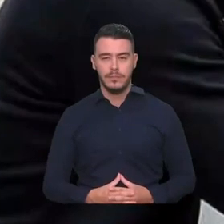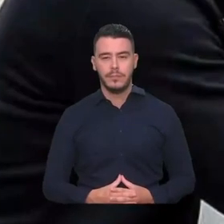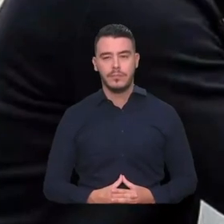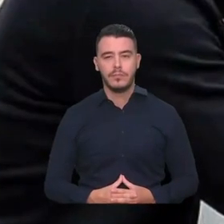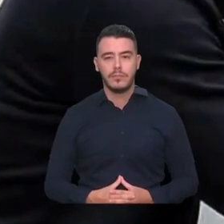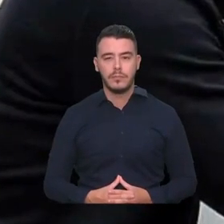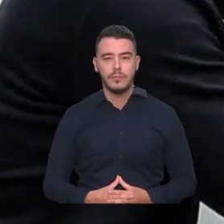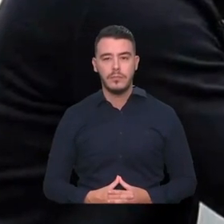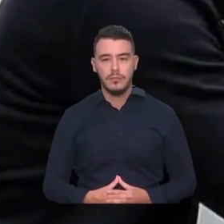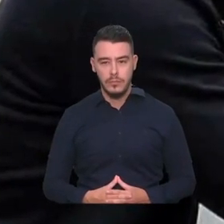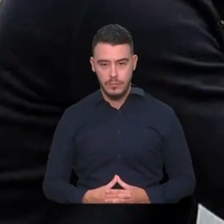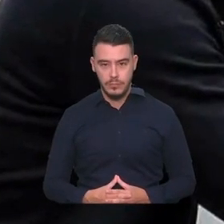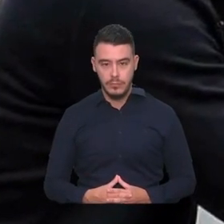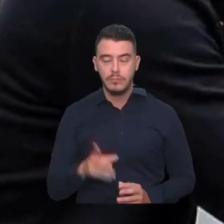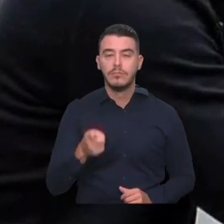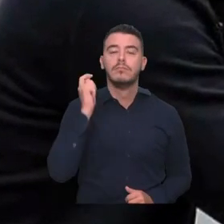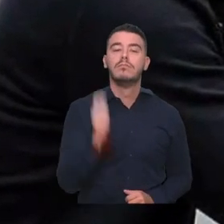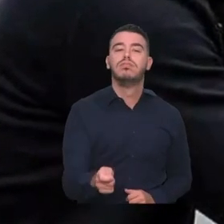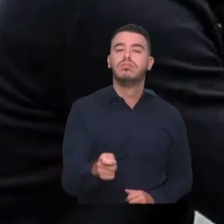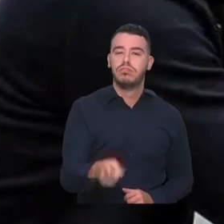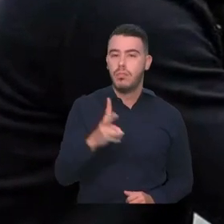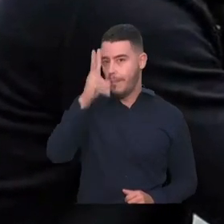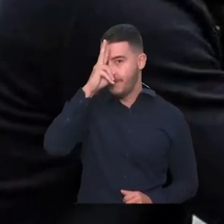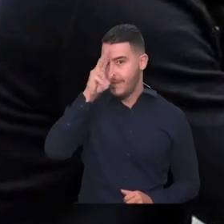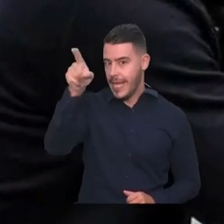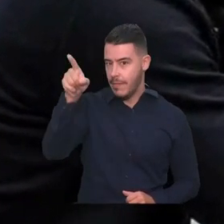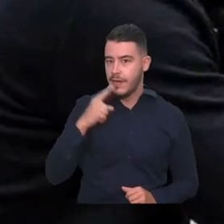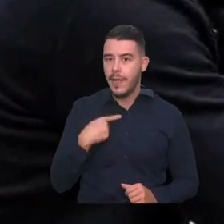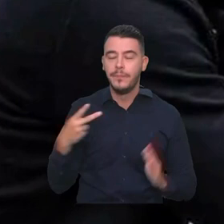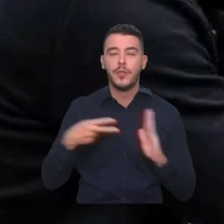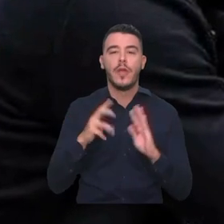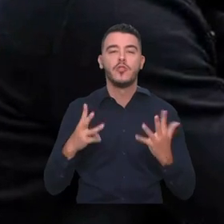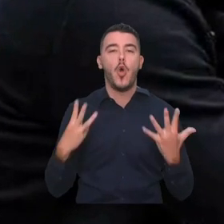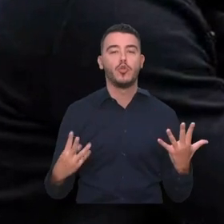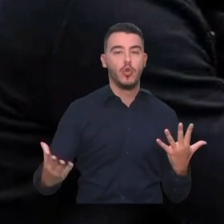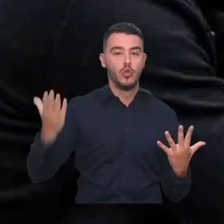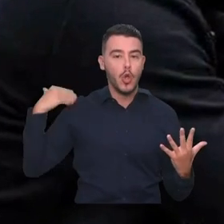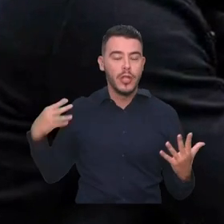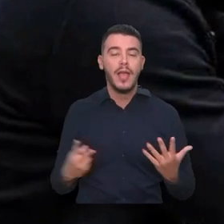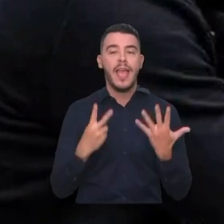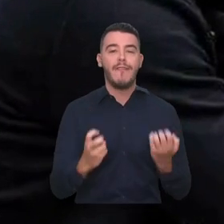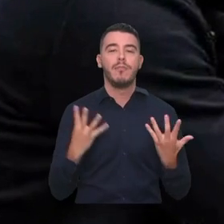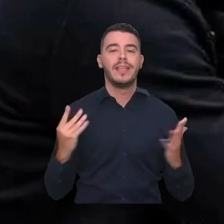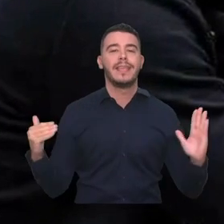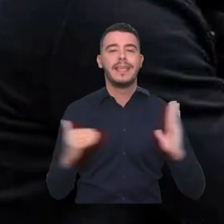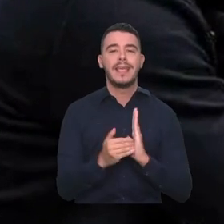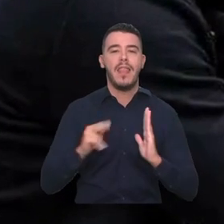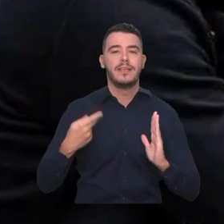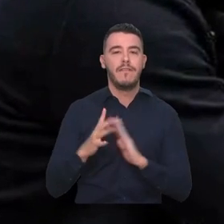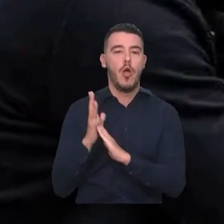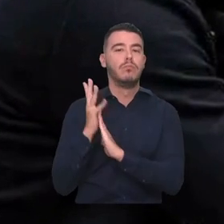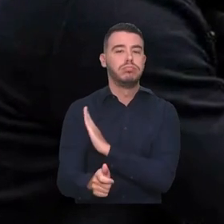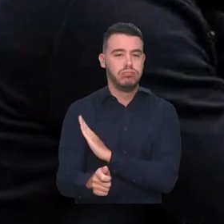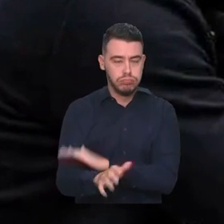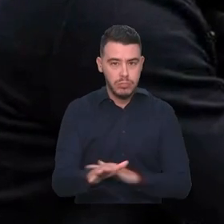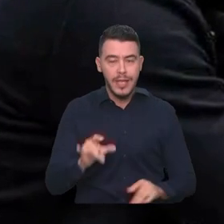Όπως μας λέει ο οδηγός, αγόρασε την BMW M3 από τη Γερμανία το 2008 και πλήρωσε 79.000 ευρώ. Κάθε χρόνο έδινε